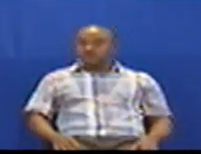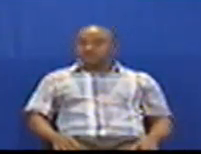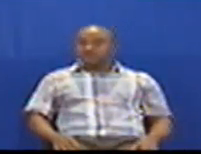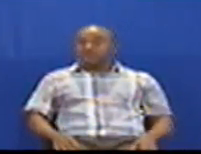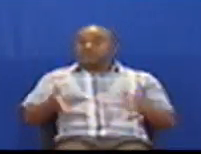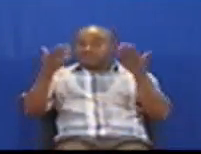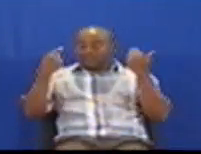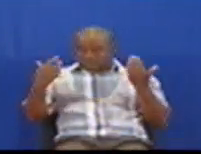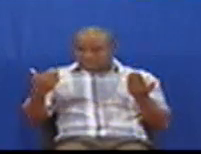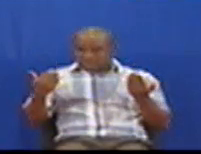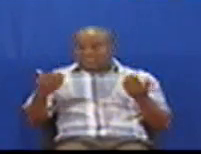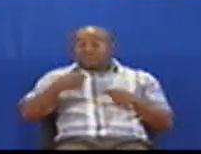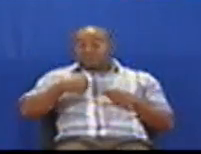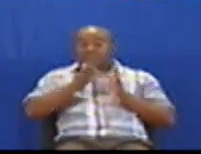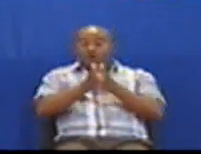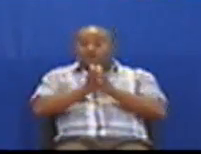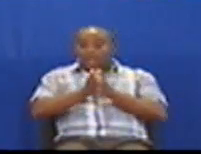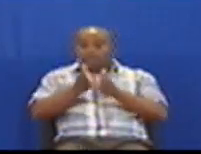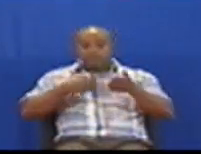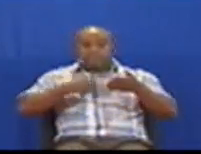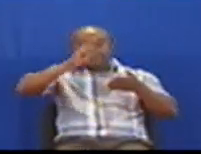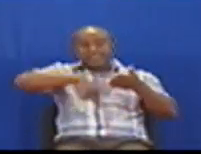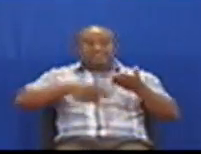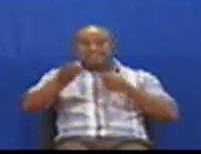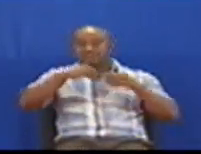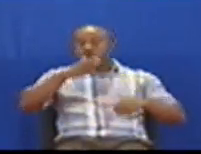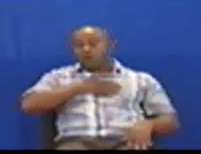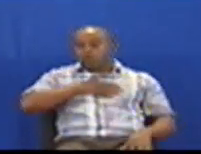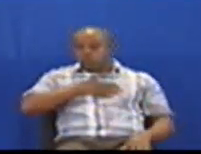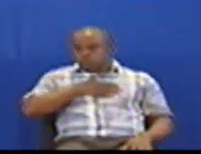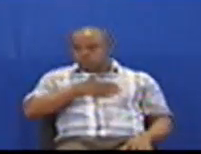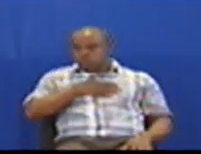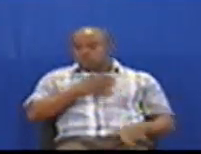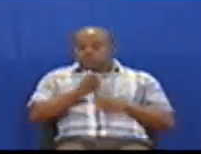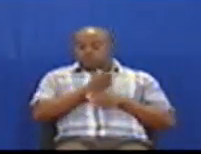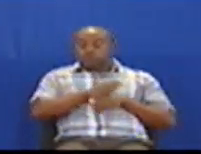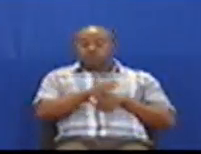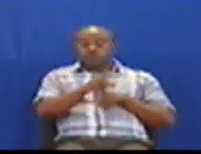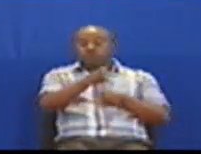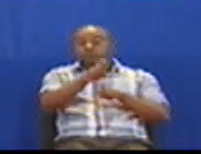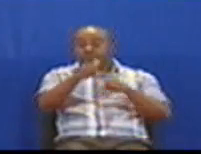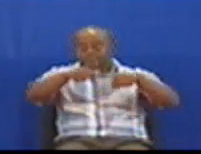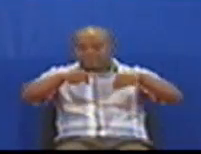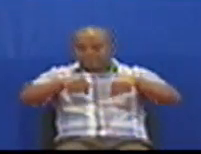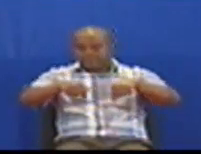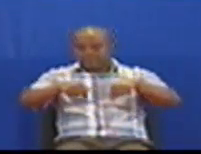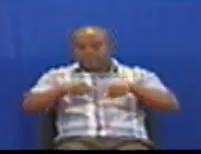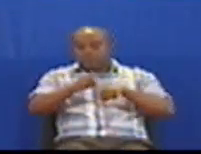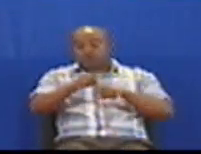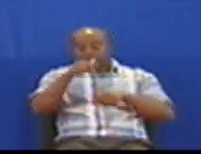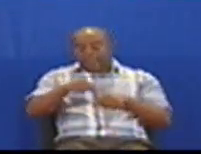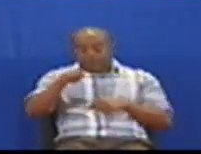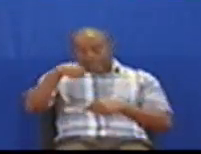11, ninaomba nisajili mchango wangu wa ushawishi wa leo, ushawishi wa kesho